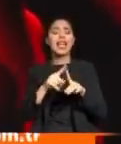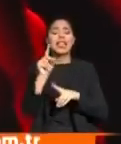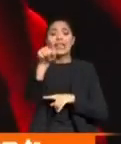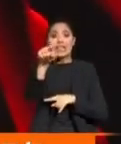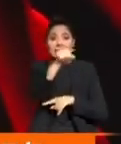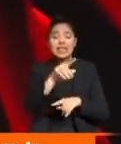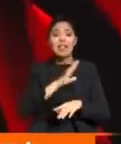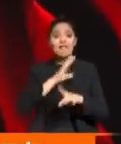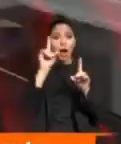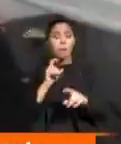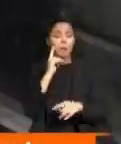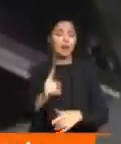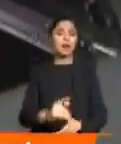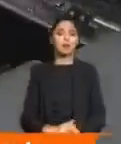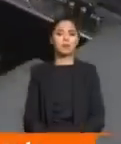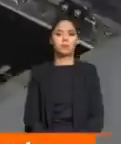mı?